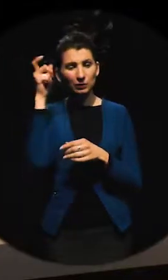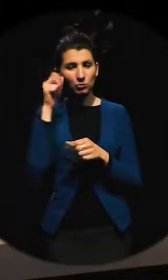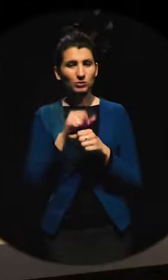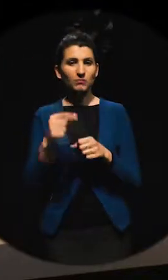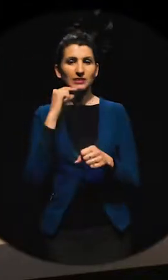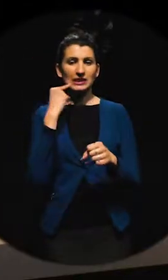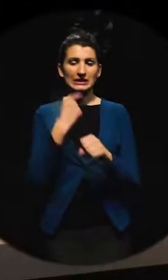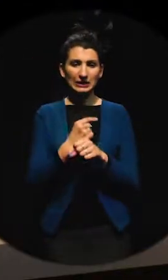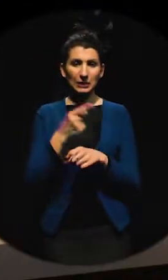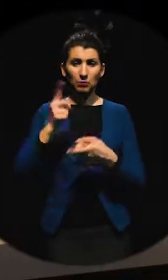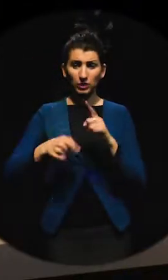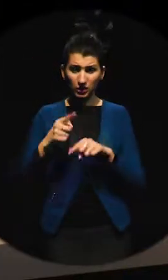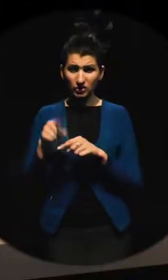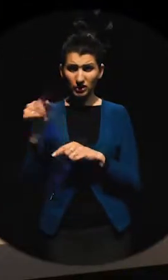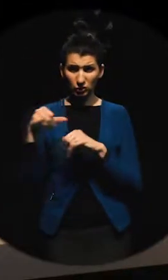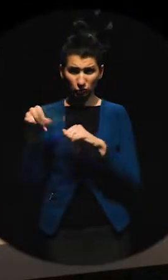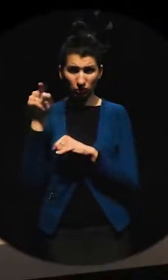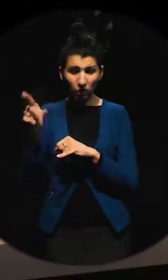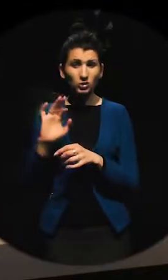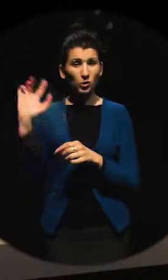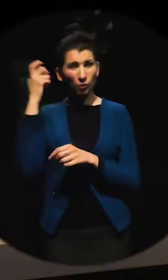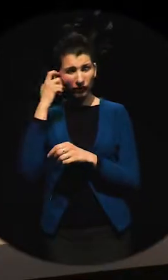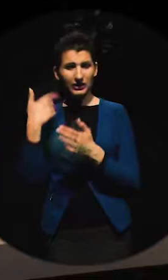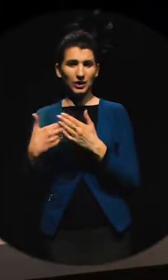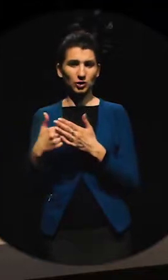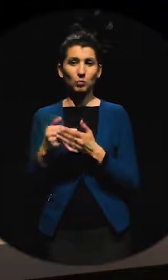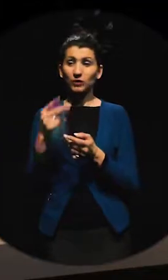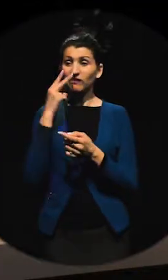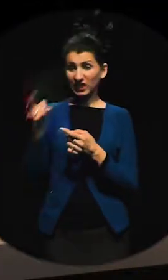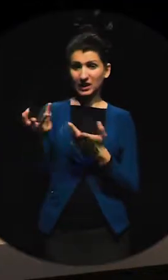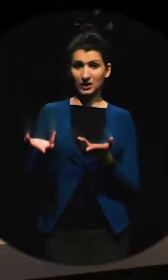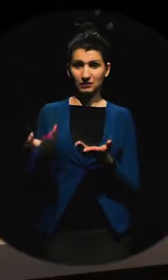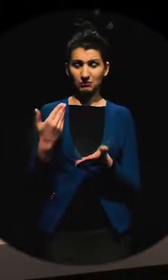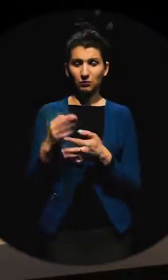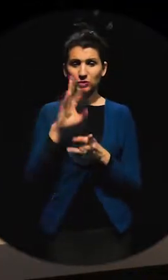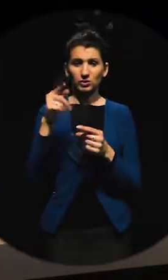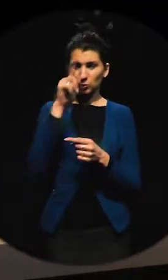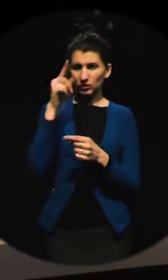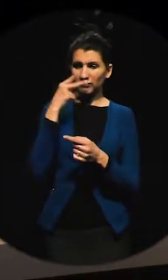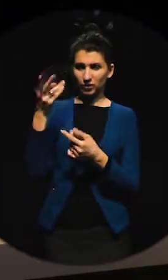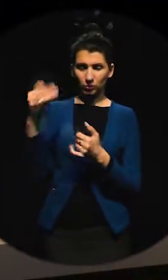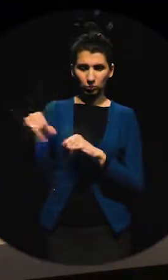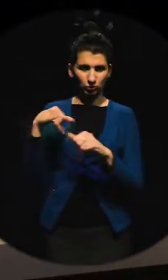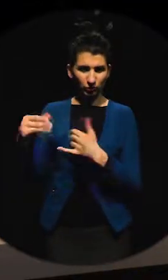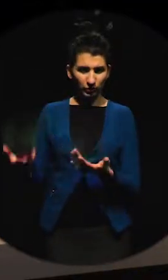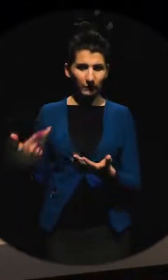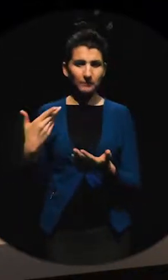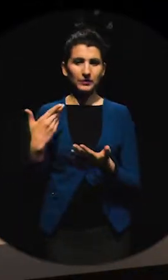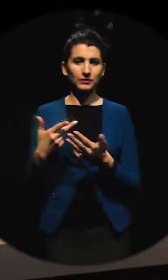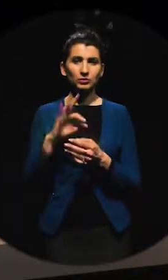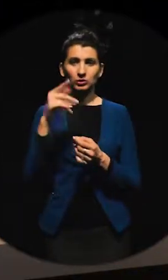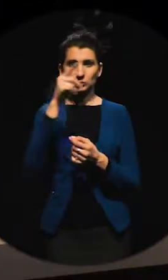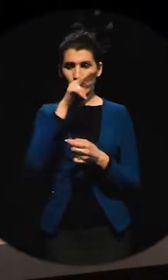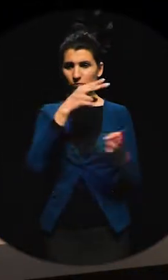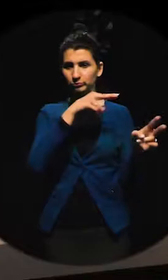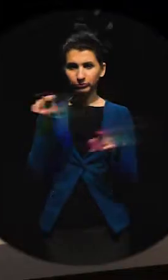decyzje polityczne, jest tutaj kluczowe, bo to jest ta scena jakby najbardziej widzialna, to jest ta scena, na którą skierowane są wszystkie spojrzenia i